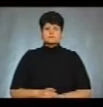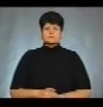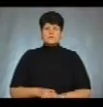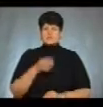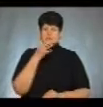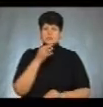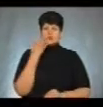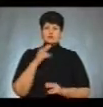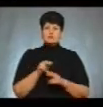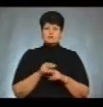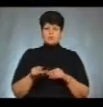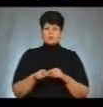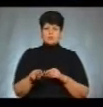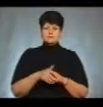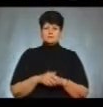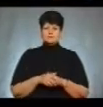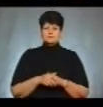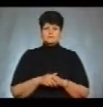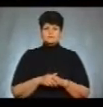скажіть, коли ремонтували дорога?